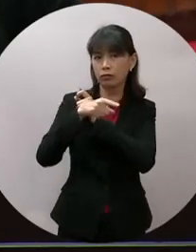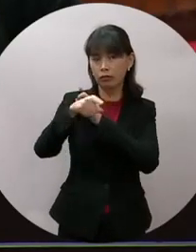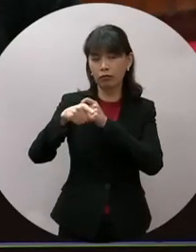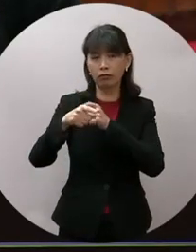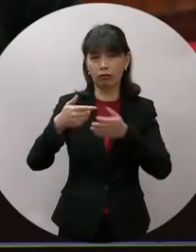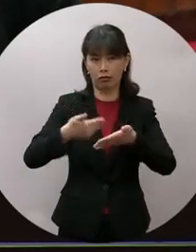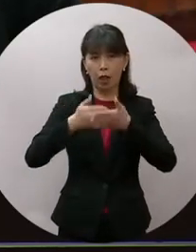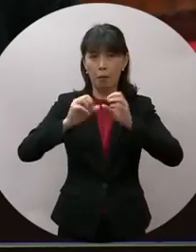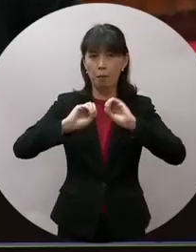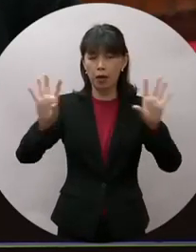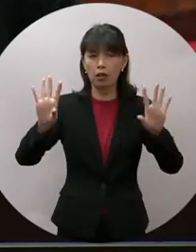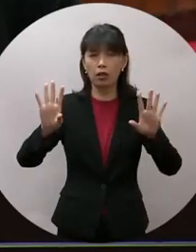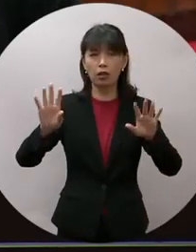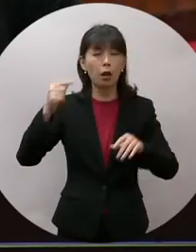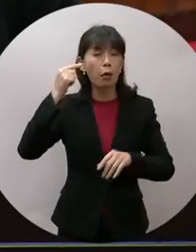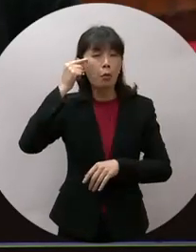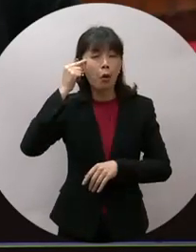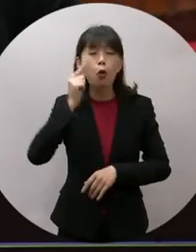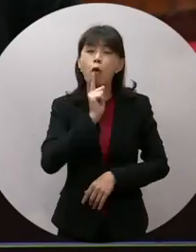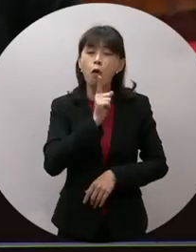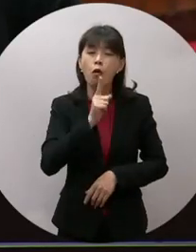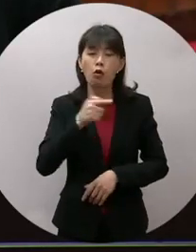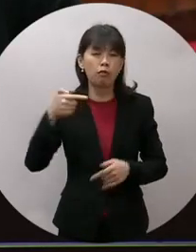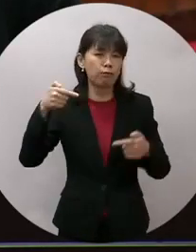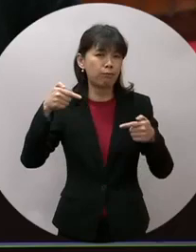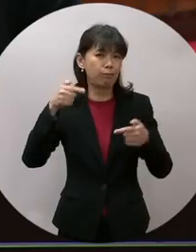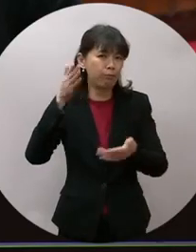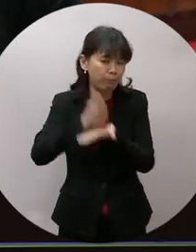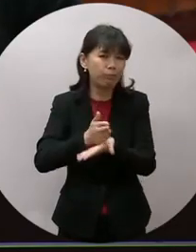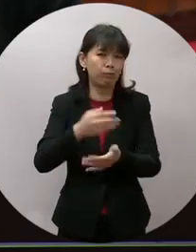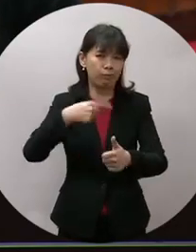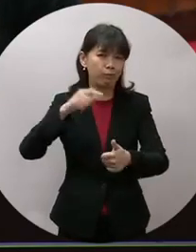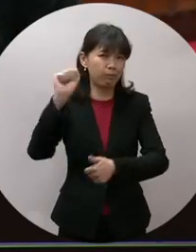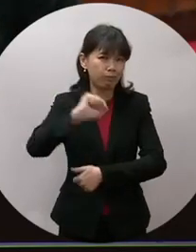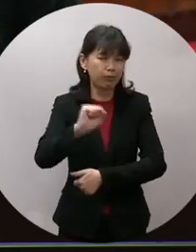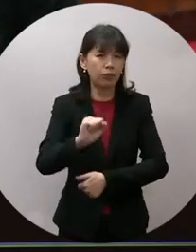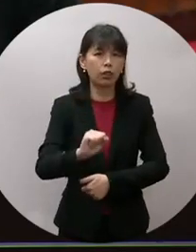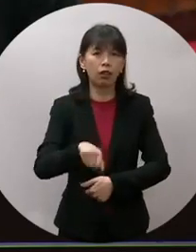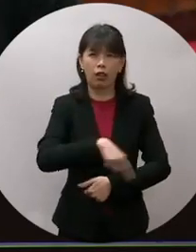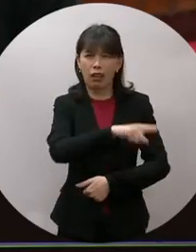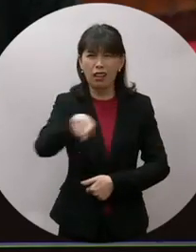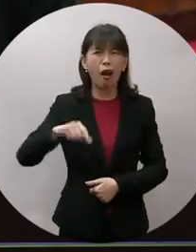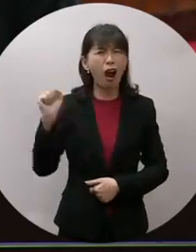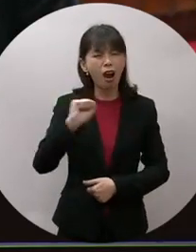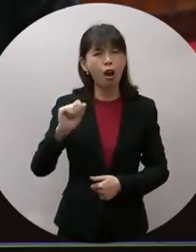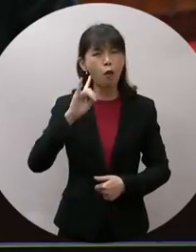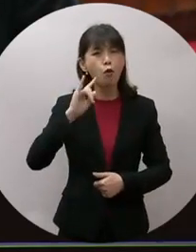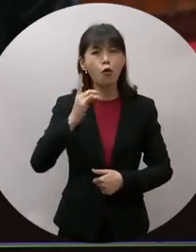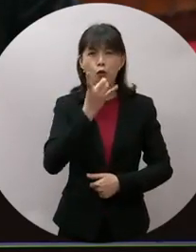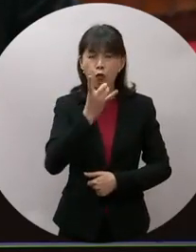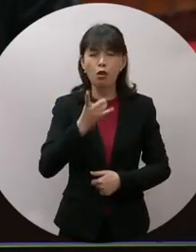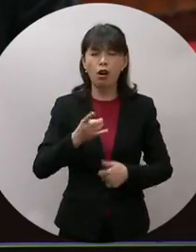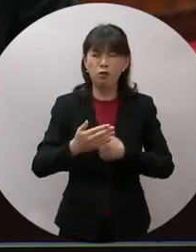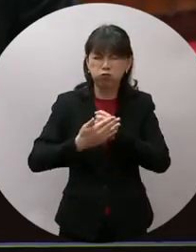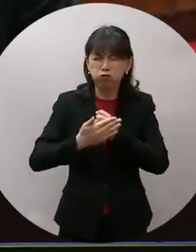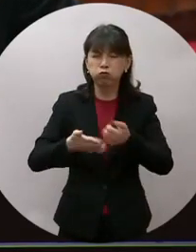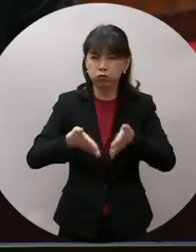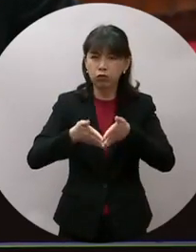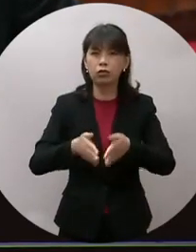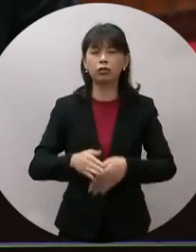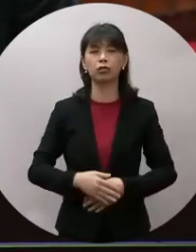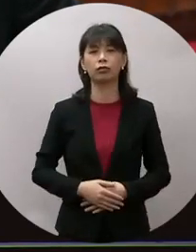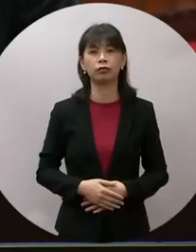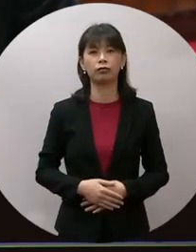的教学，引爆我们蒙古掀起他捍卫母语的激烈抗争。我们也看到